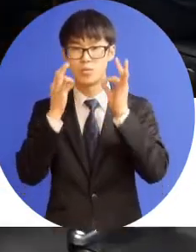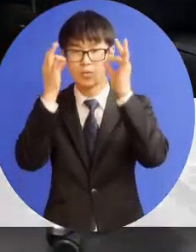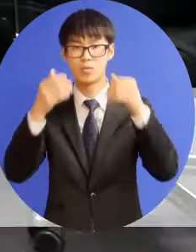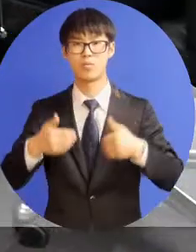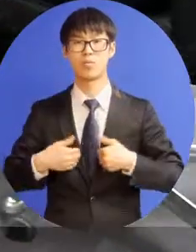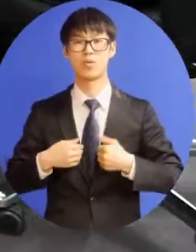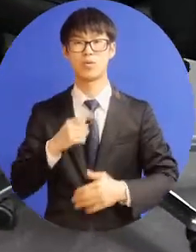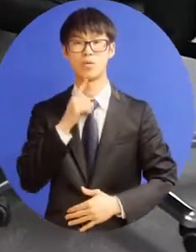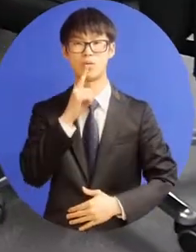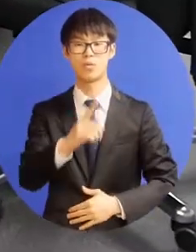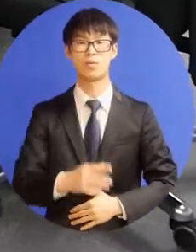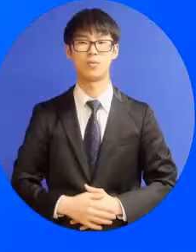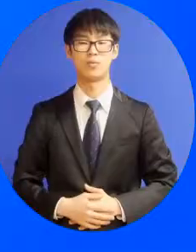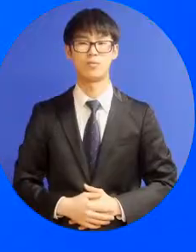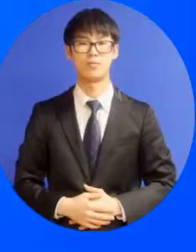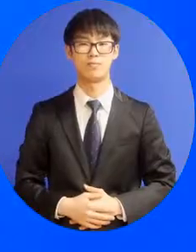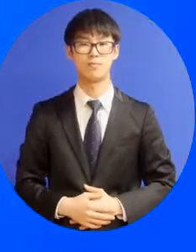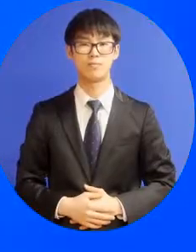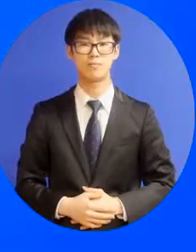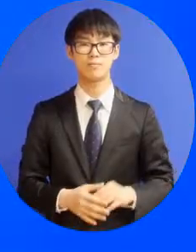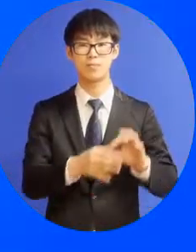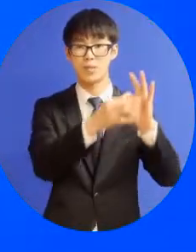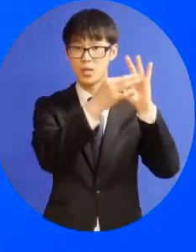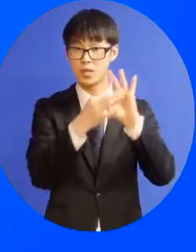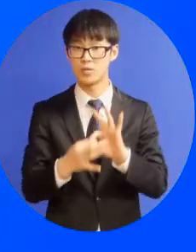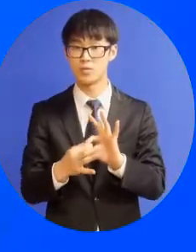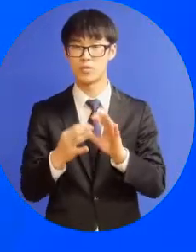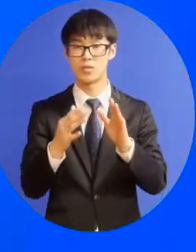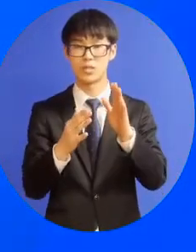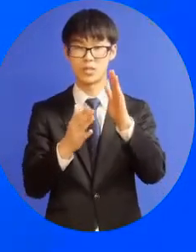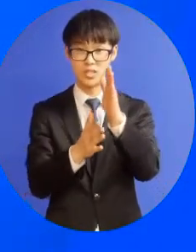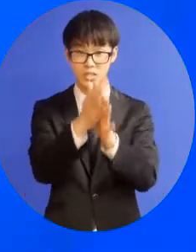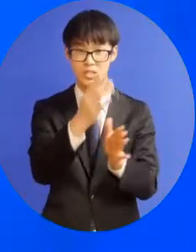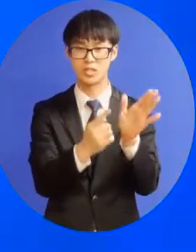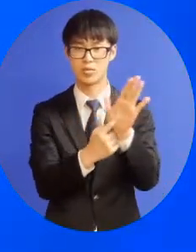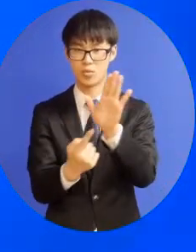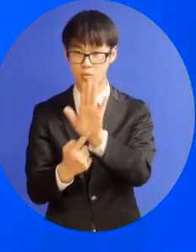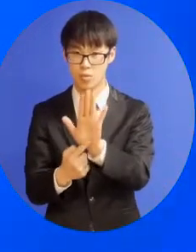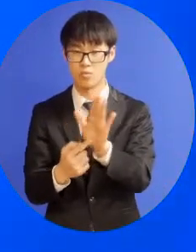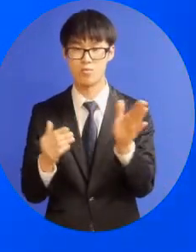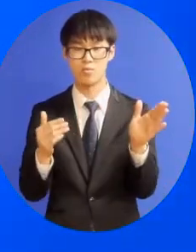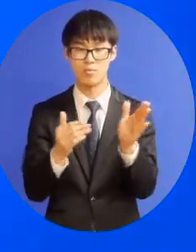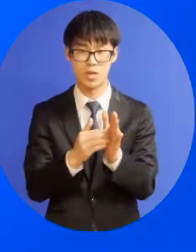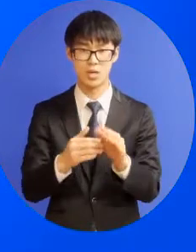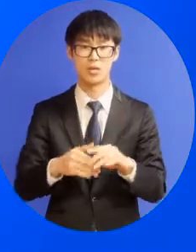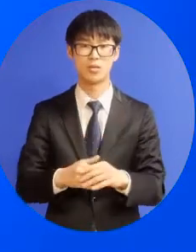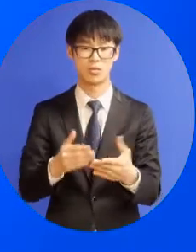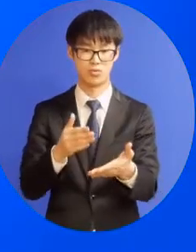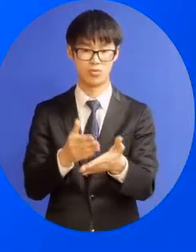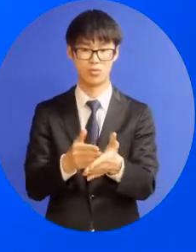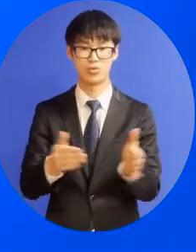필요하다고 당부했습니다. 이어서 전해드리는 시정 알림 게시판을 끝으로 흥미진진 공주